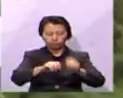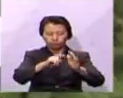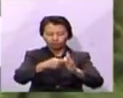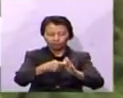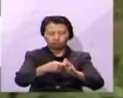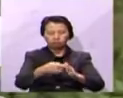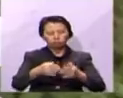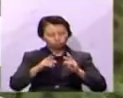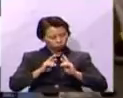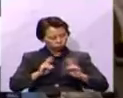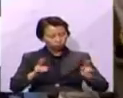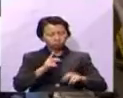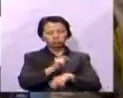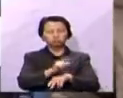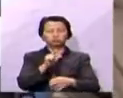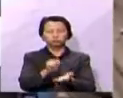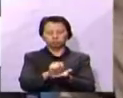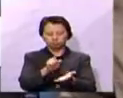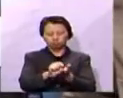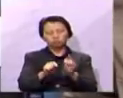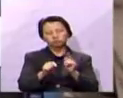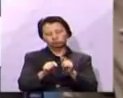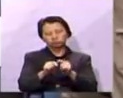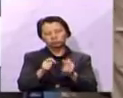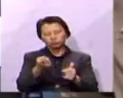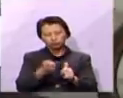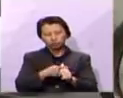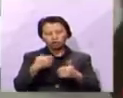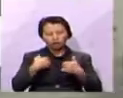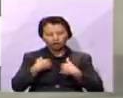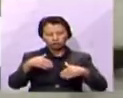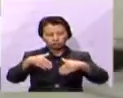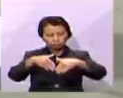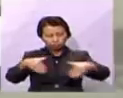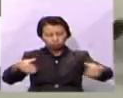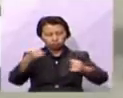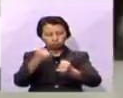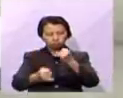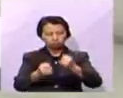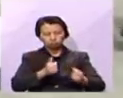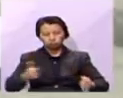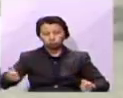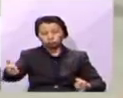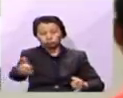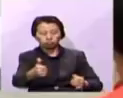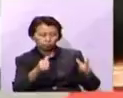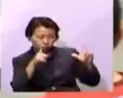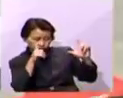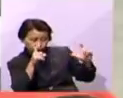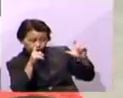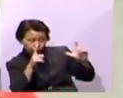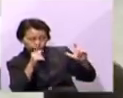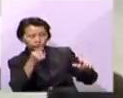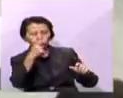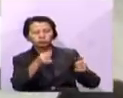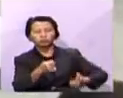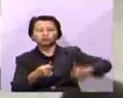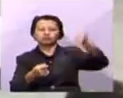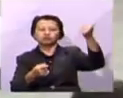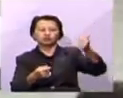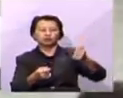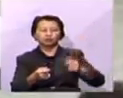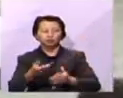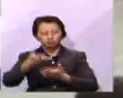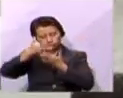memulakan perlumbaan dan petugas media juga terlebih dahulu berada di garisan penamat bagi mendapatkan momen-momen terbaik para pemenang.